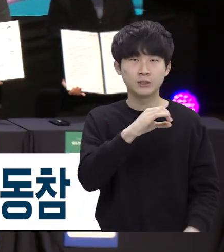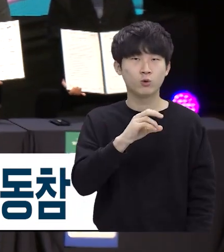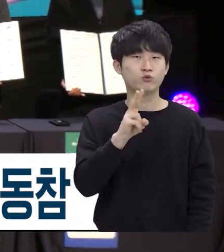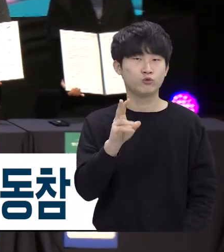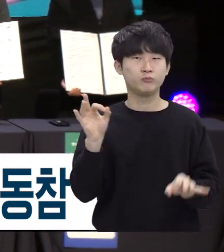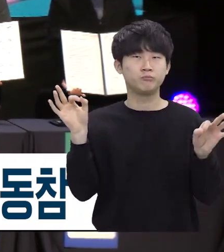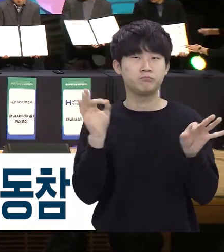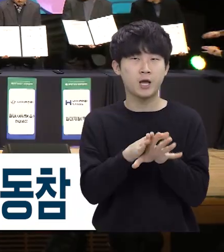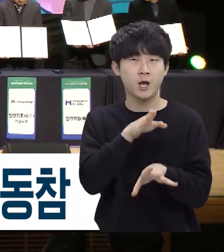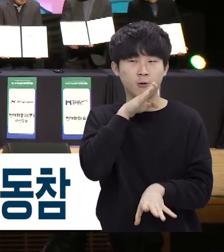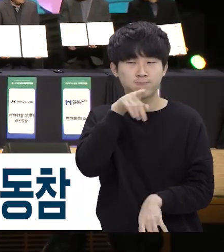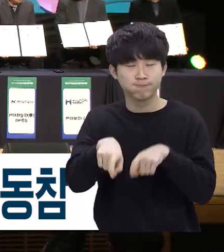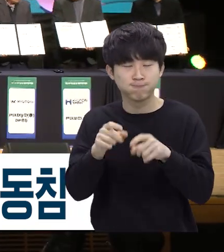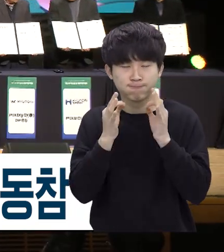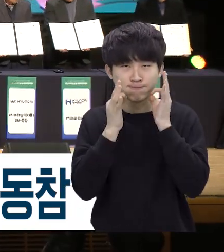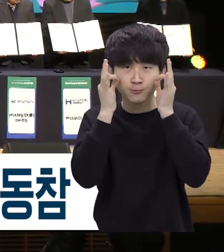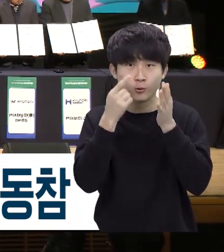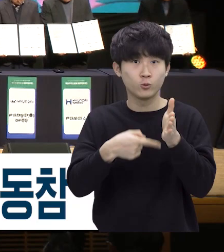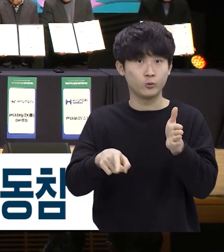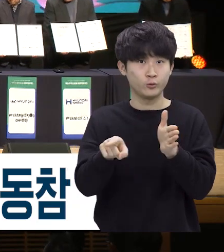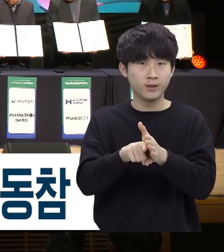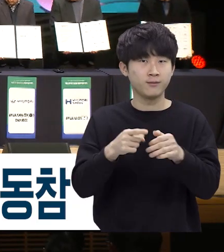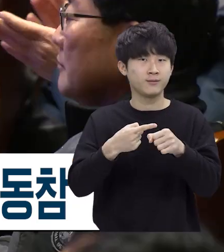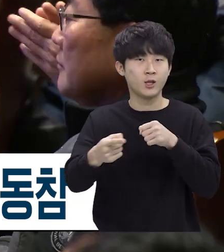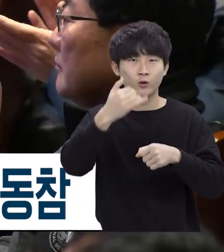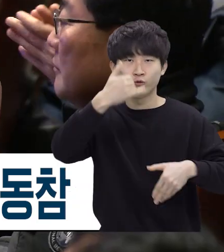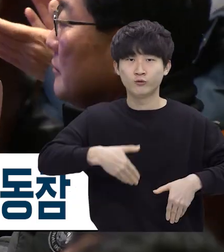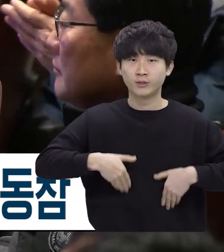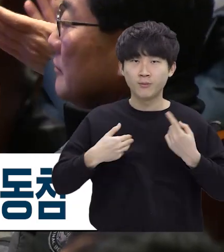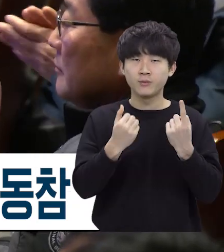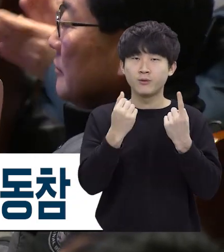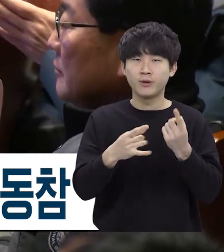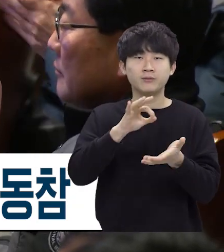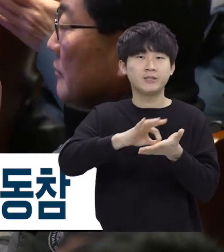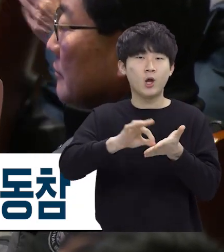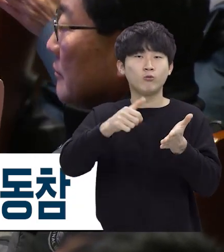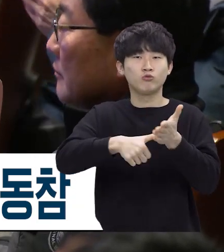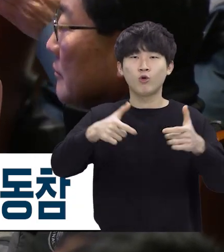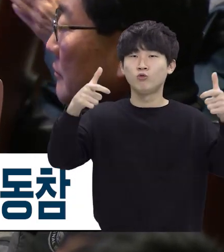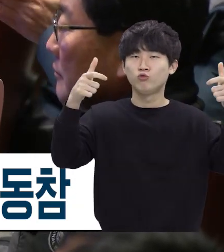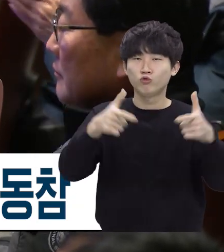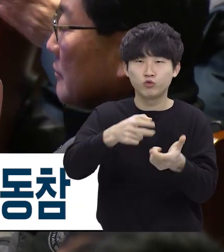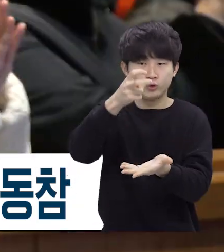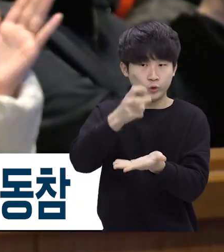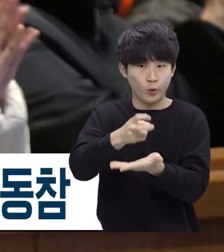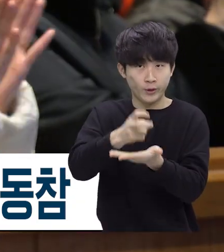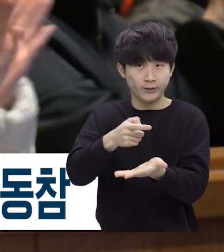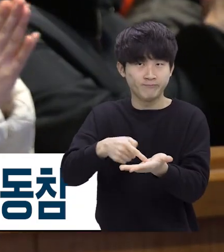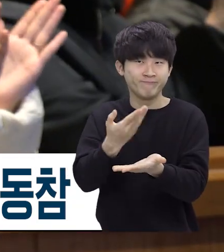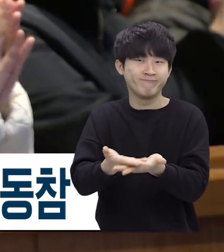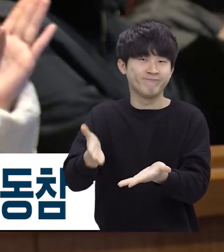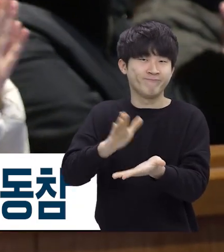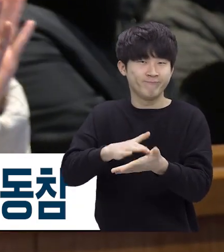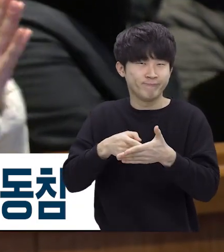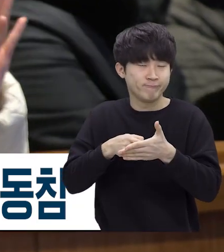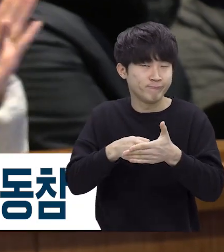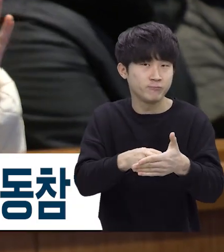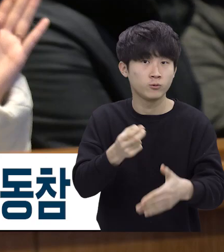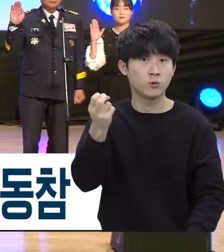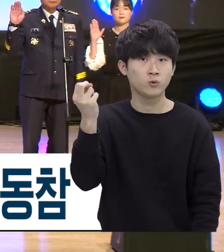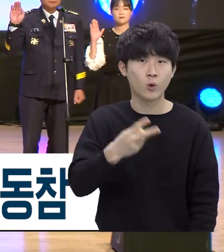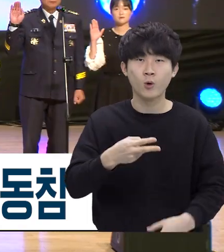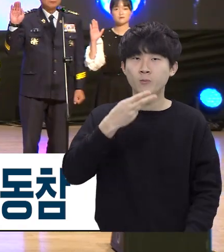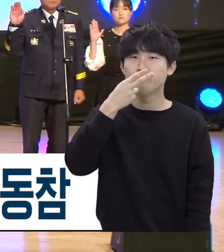약속했는데요. 도는 탄소중립의 새로운 바람을 일으키기 위해 내년에는 충청남도 일회용품 사용 저감 촉진 조례 전부